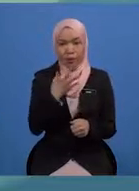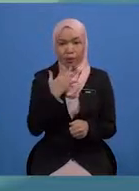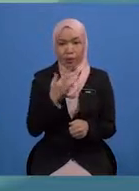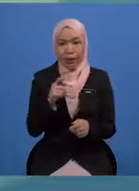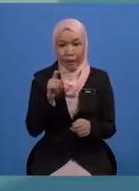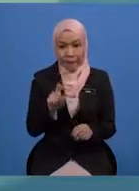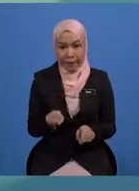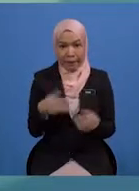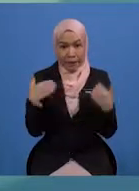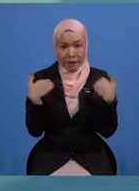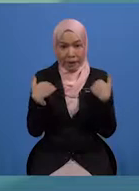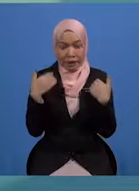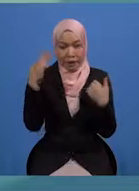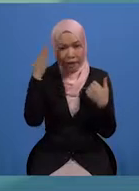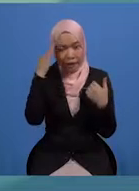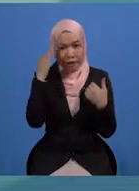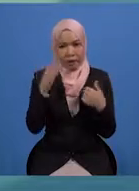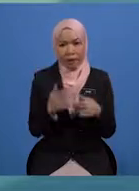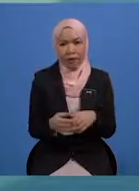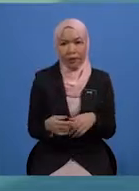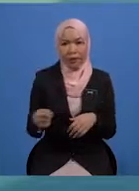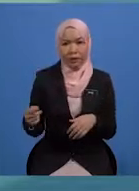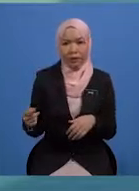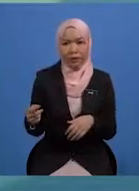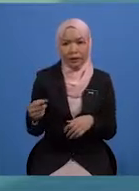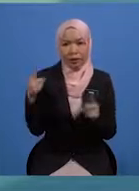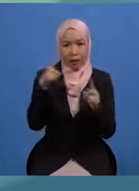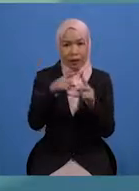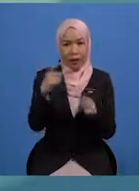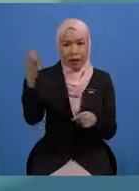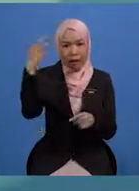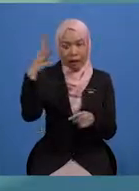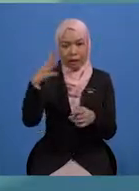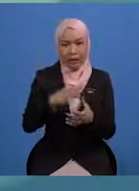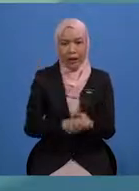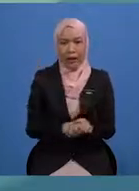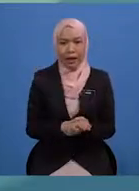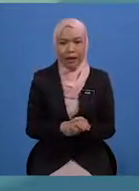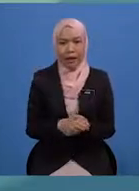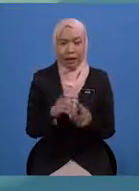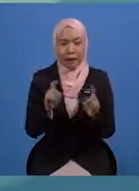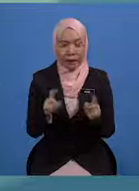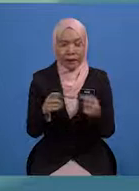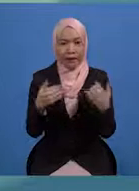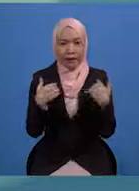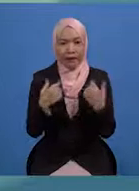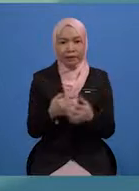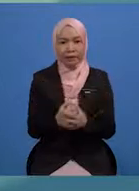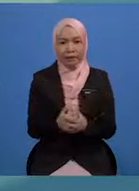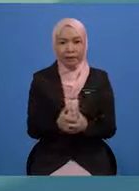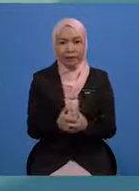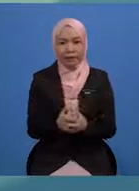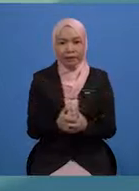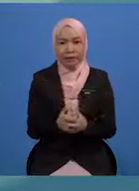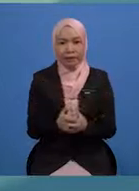arah cahaya bagi menentukan tone pada image dalam karya kita nanti. Bahagian yang